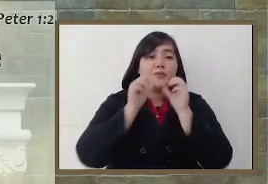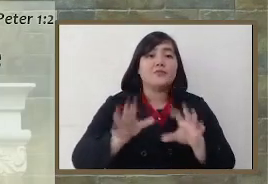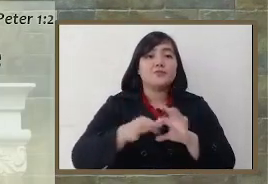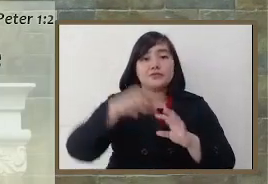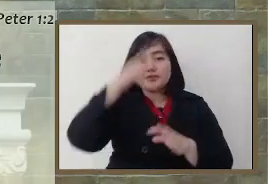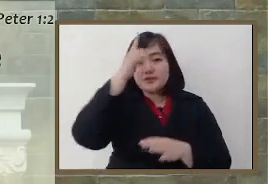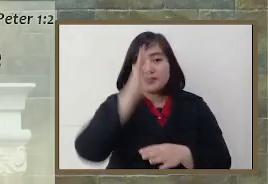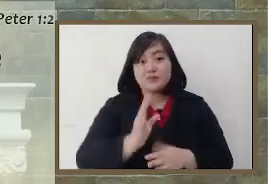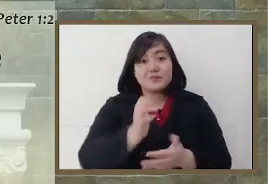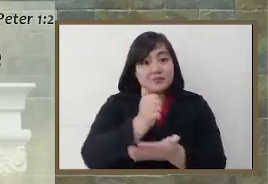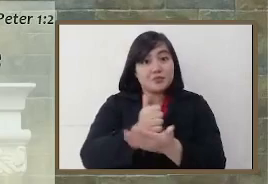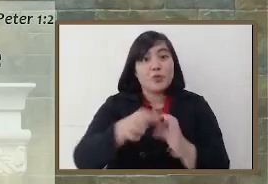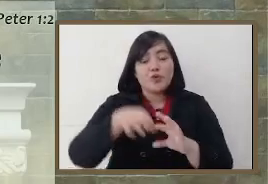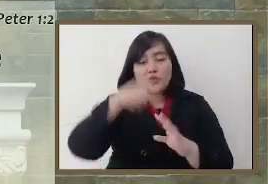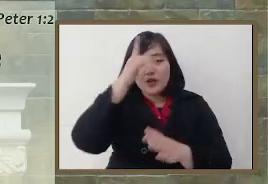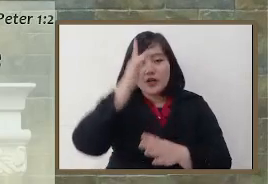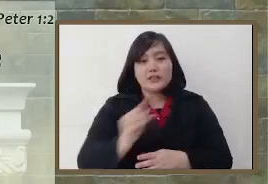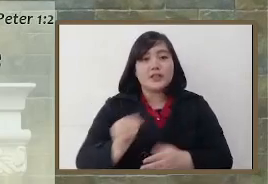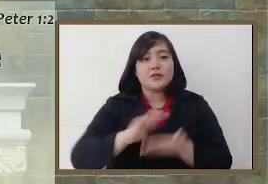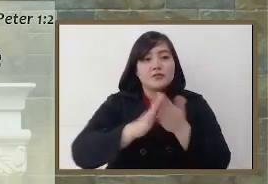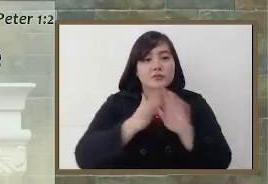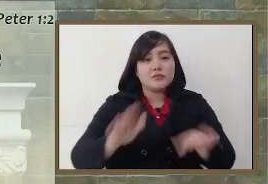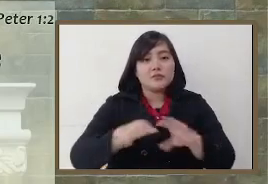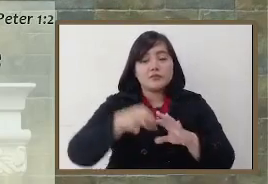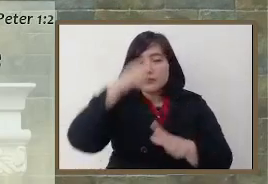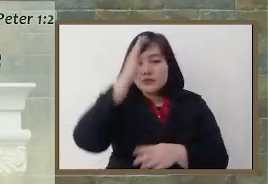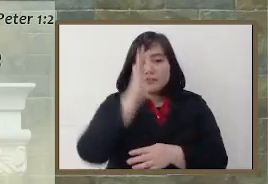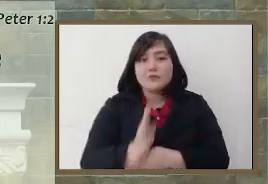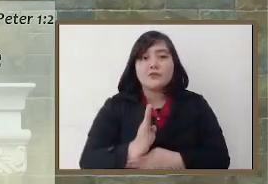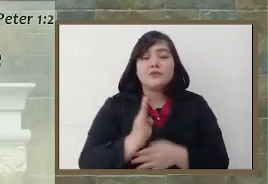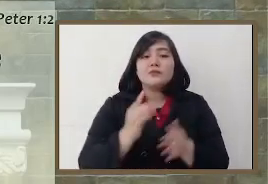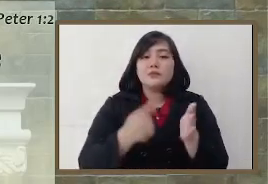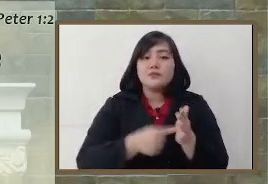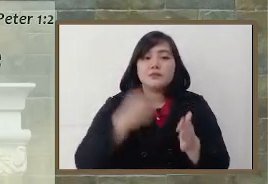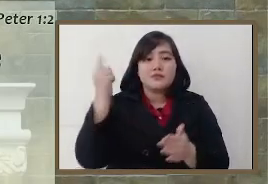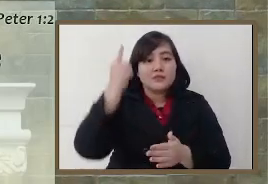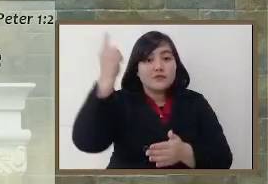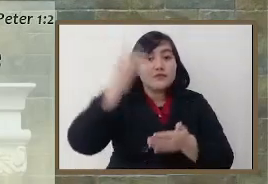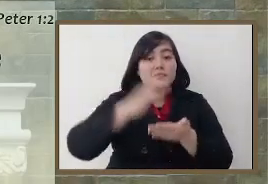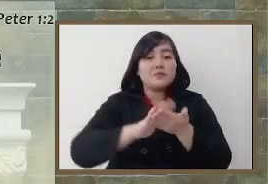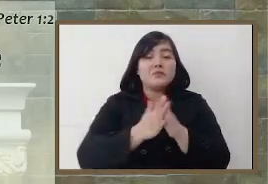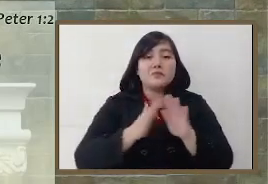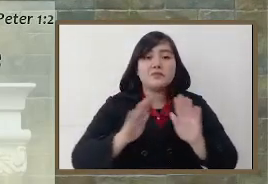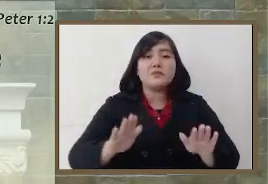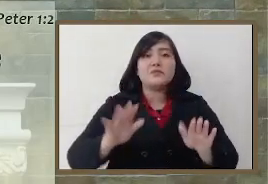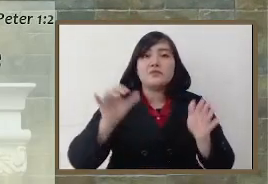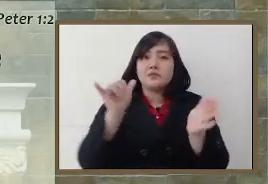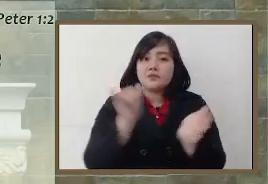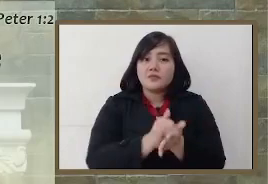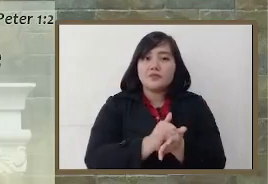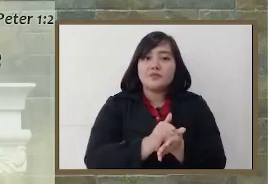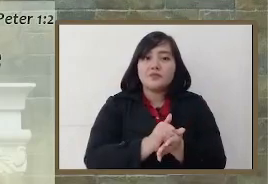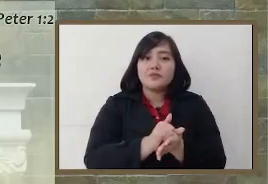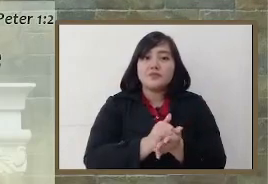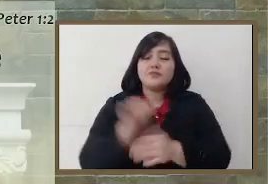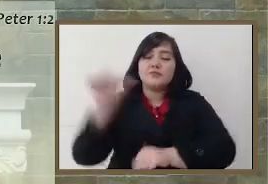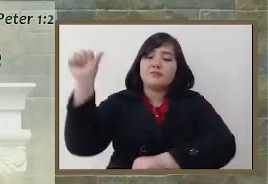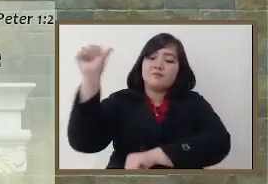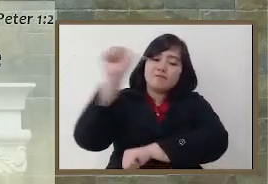Alright? And the peace of God, this is the only peace, kapatid, that